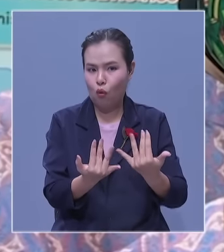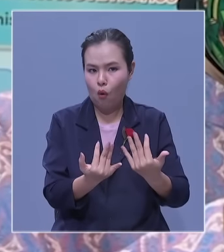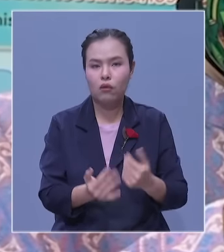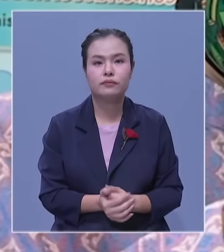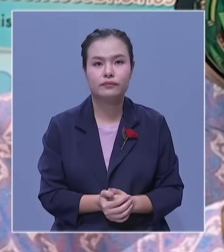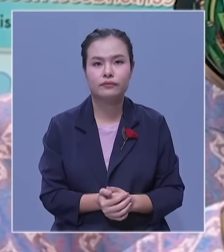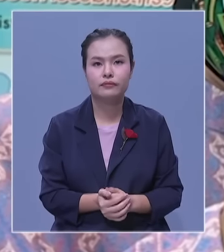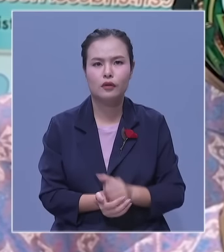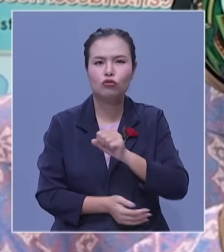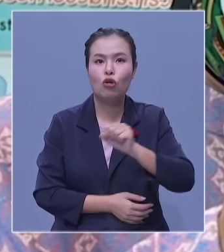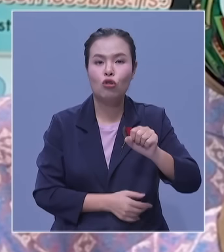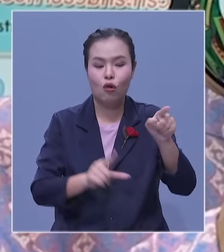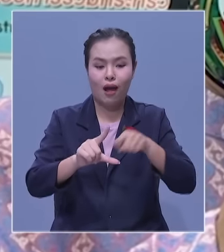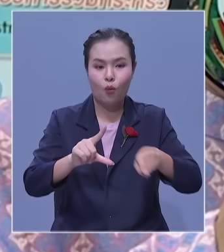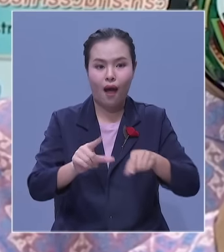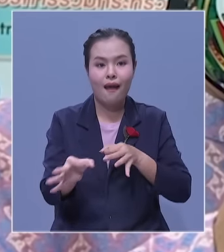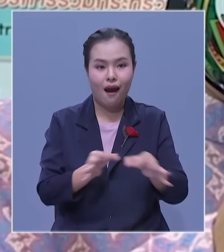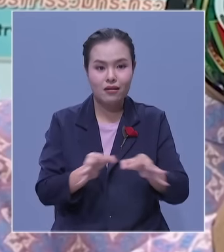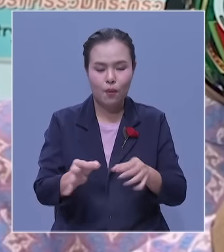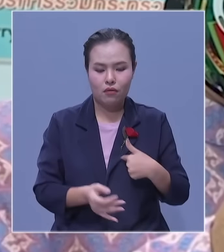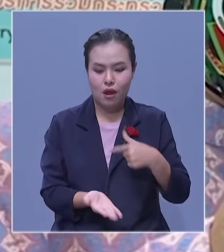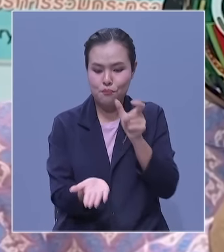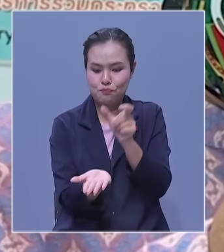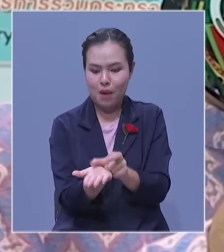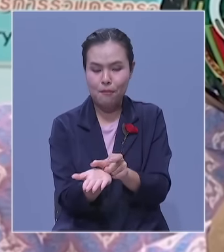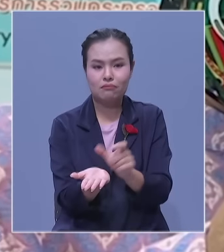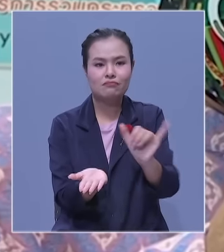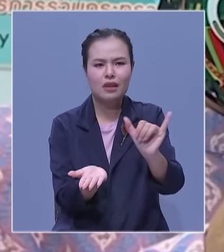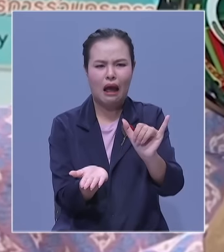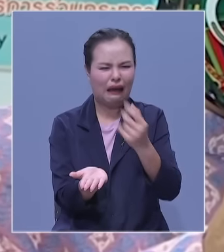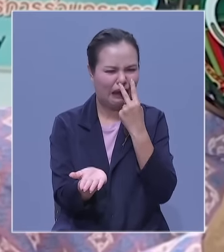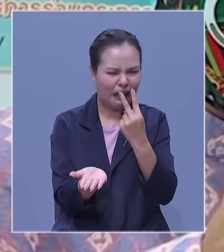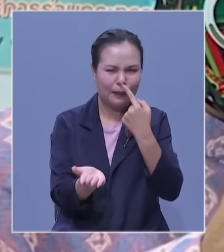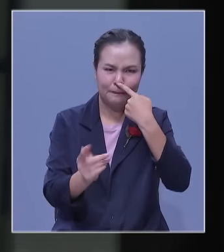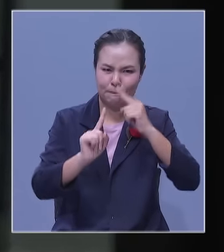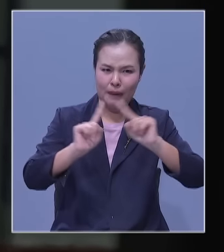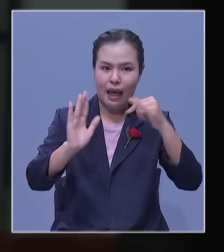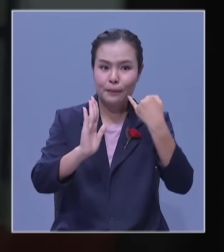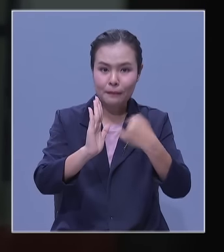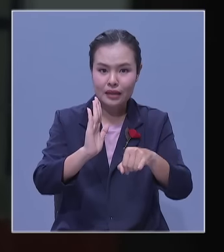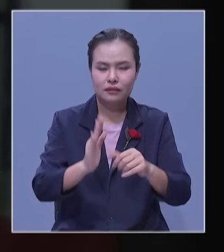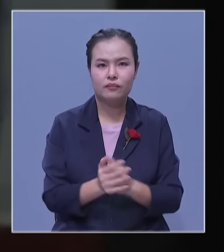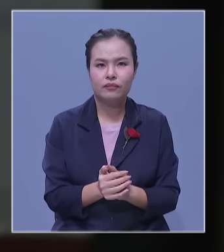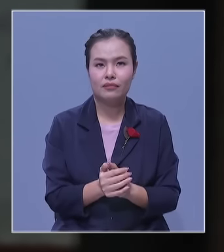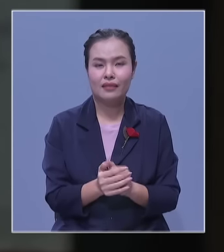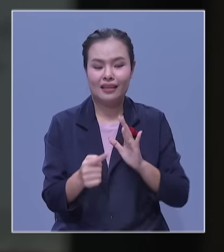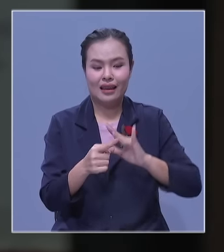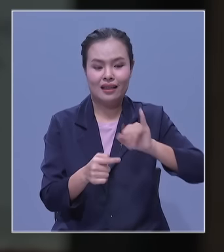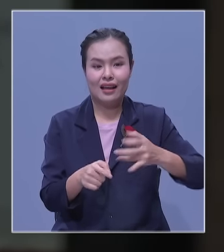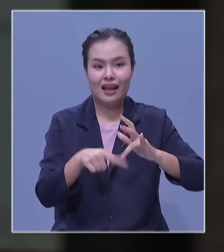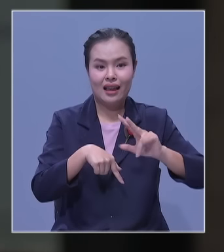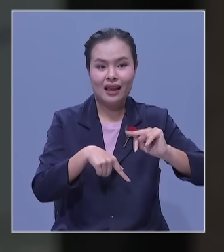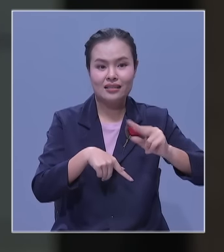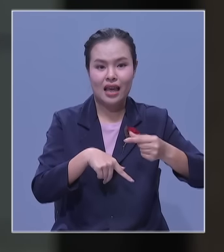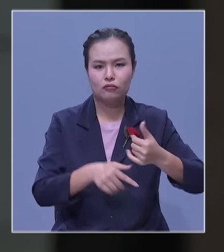คราวนี้สสเท้งก็อธิบายเพิ่มเติมบอกว่าที่ยังไม่บรรจุเรื่องเพราะสังเกตเห็นความผิดปกติที่คุณเจ๋งดอกจิกเนี่ยมีการโทร